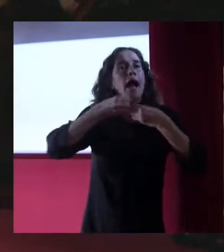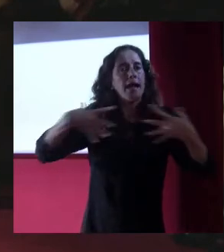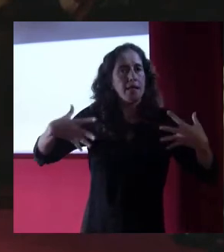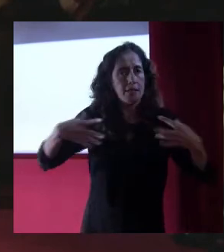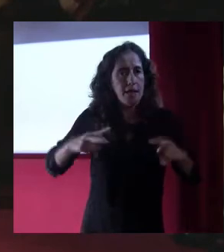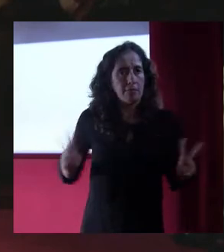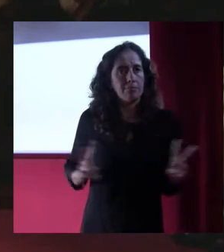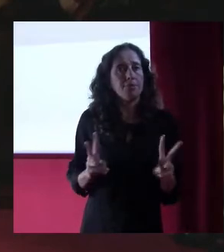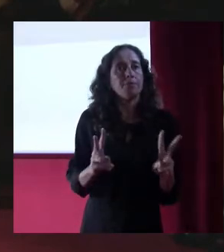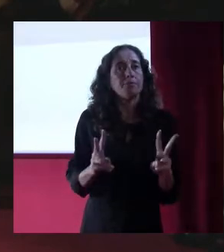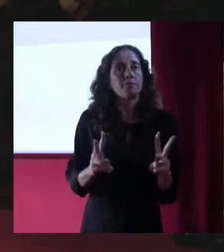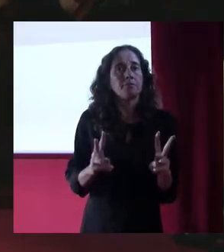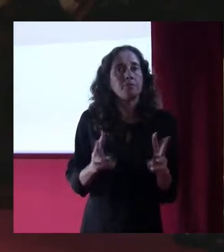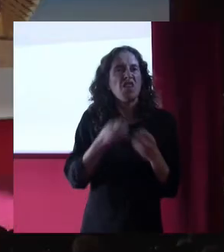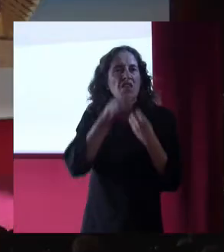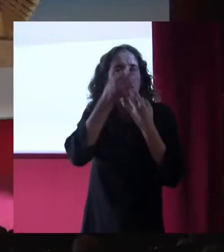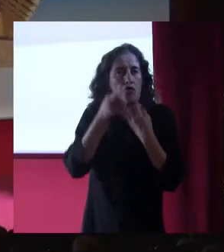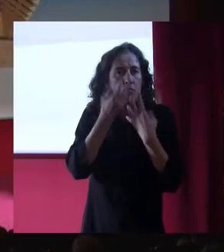amb una dada.